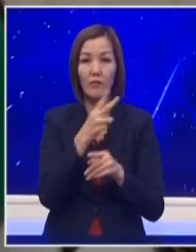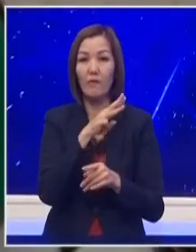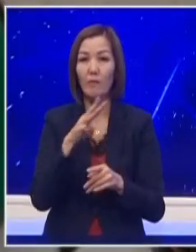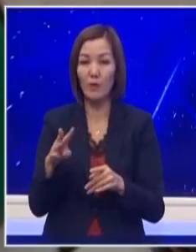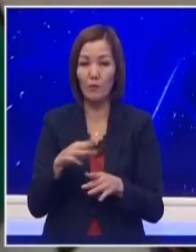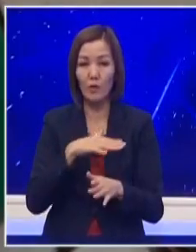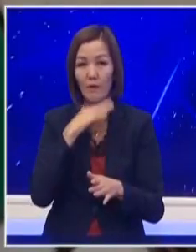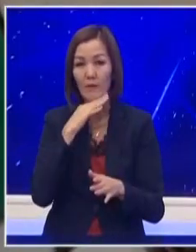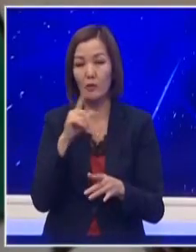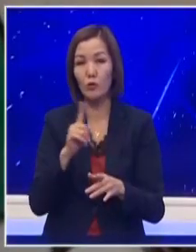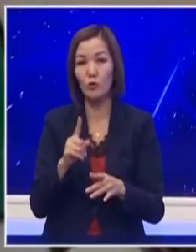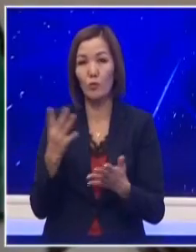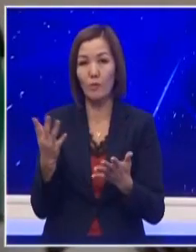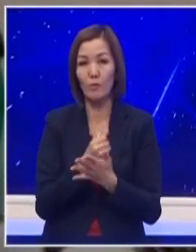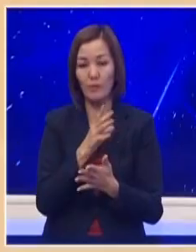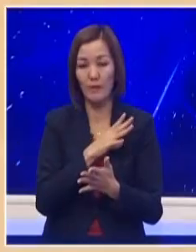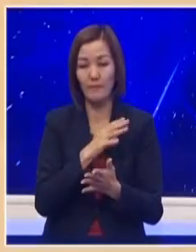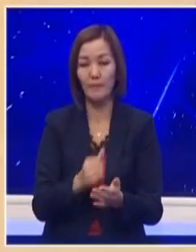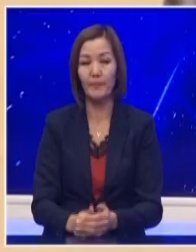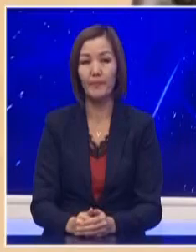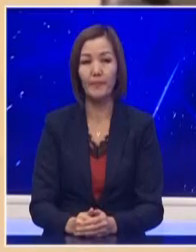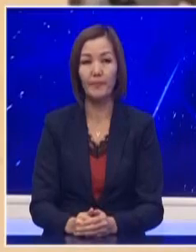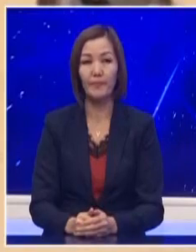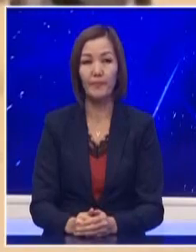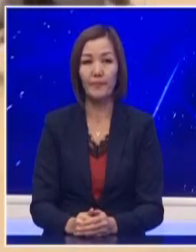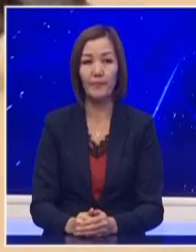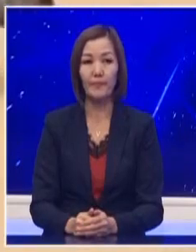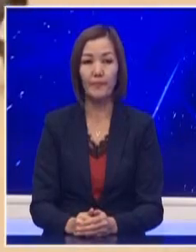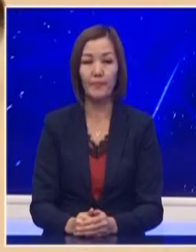понадобилось ему чтобы одолеть монгольского борца